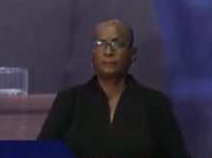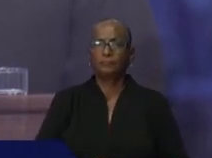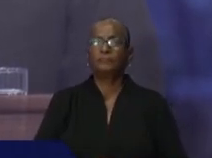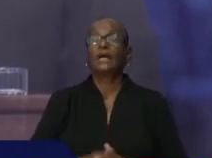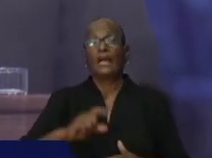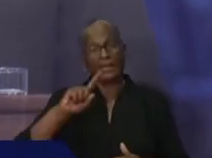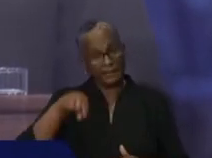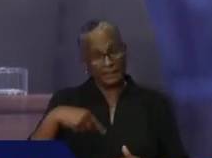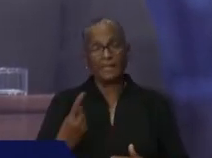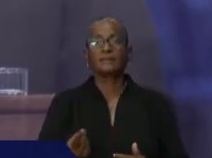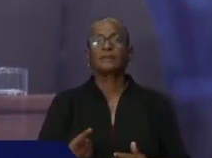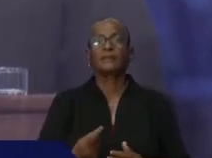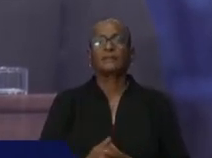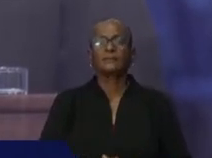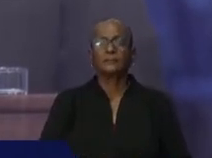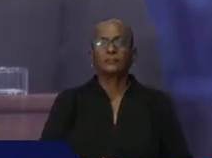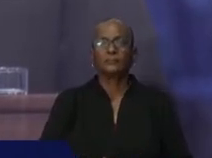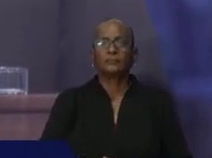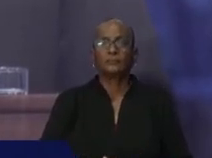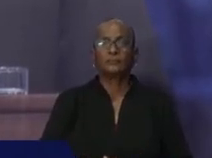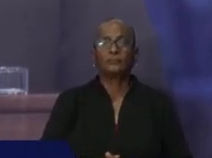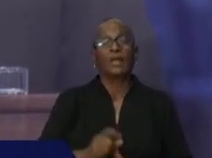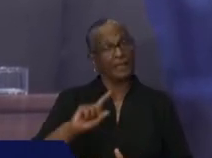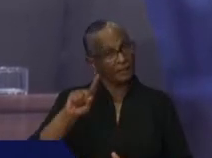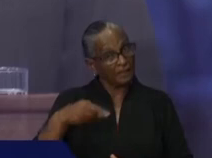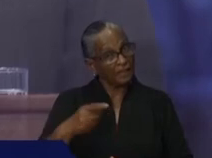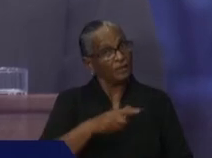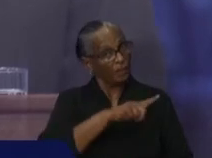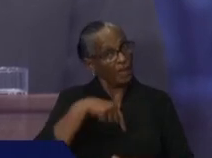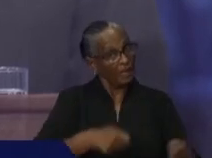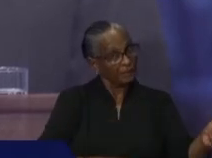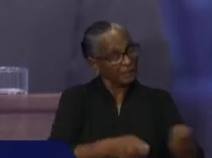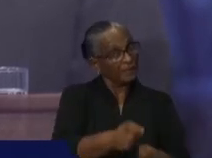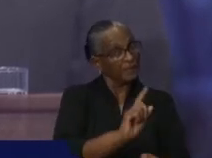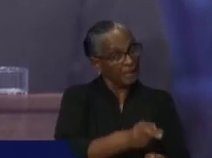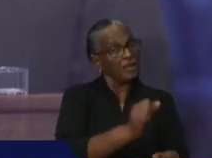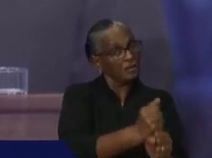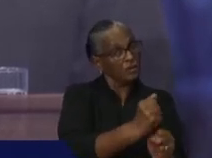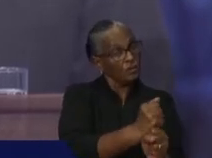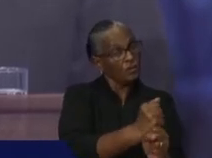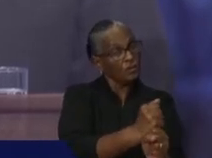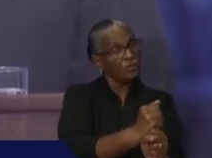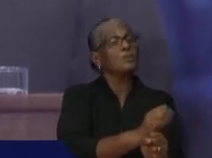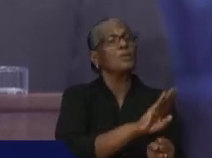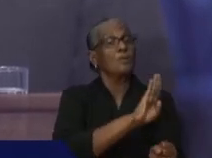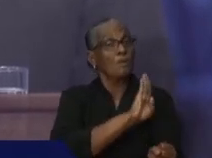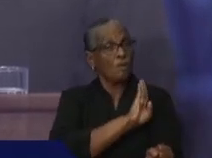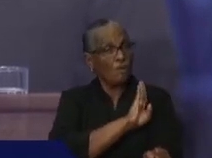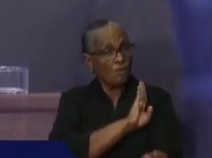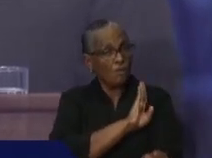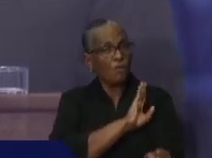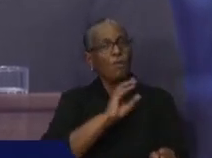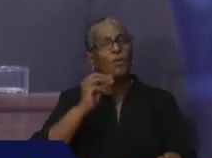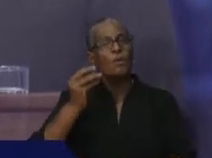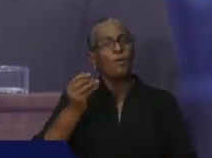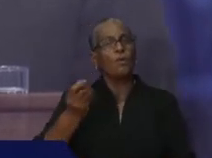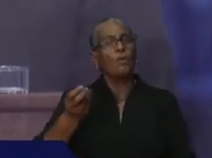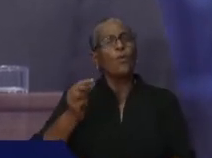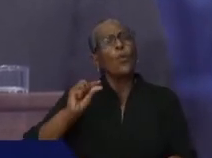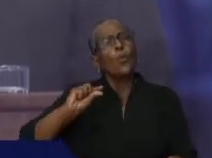En dat zal gelden, en dat zullen we als regering doen, door ook goedkope